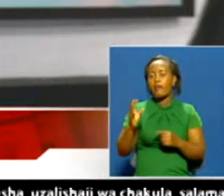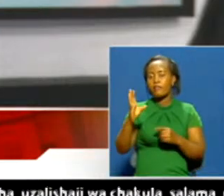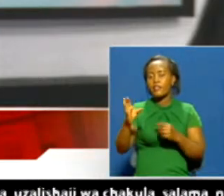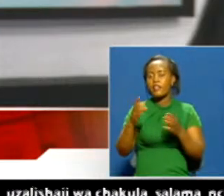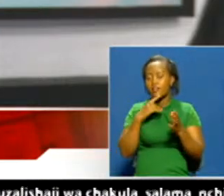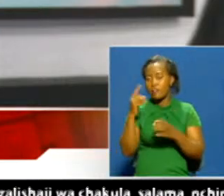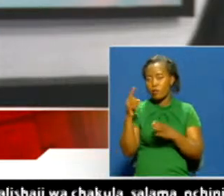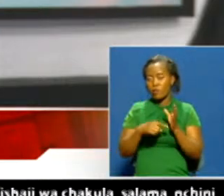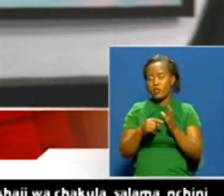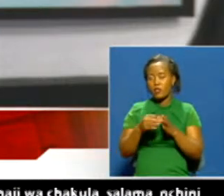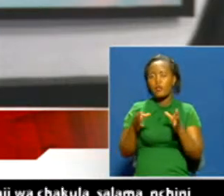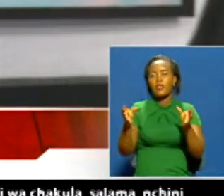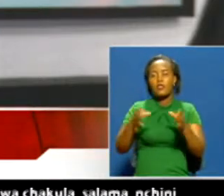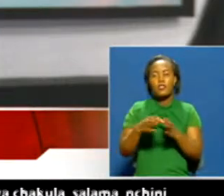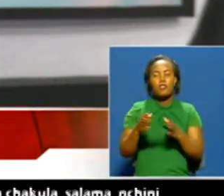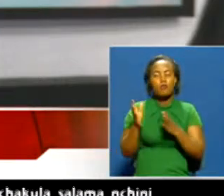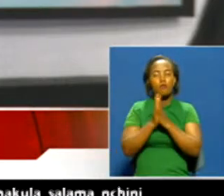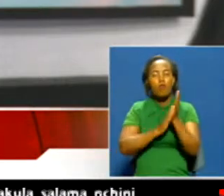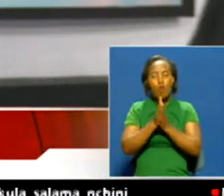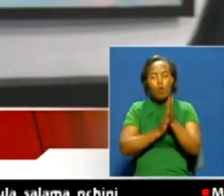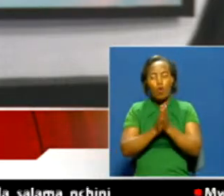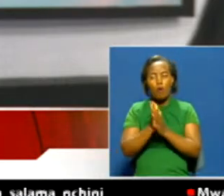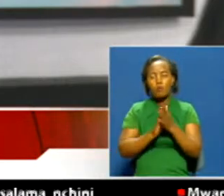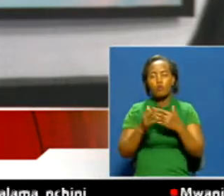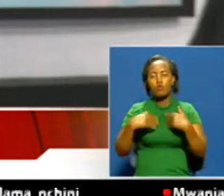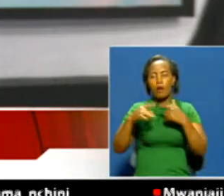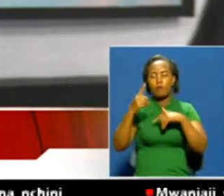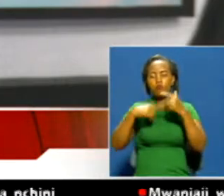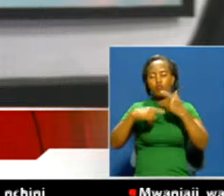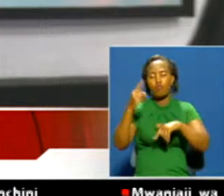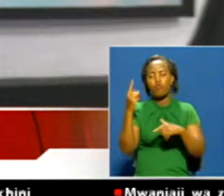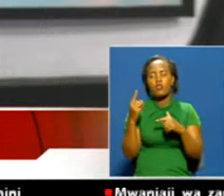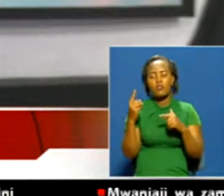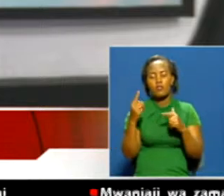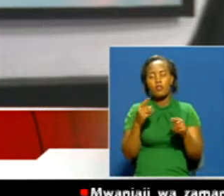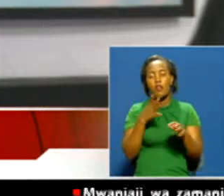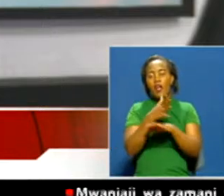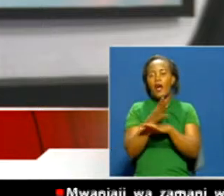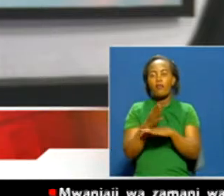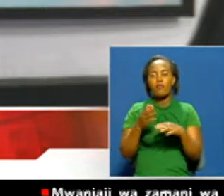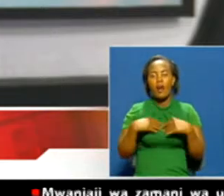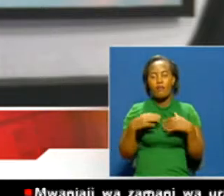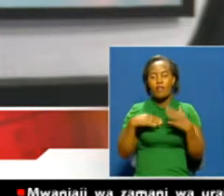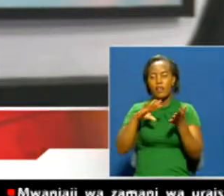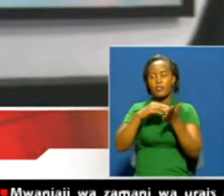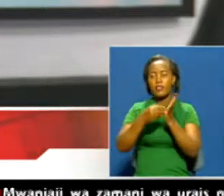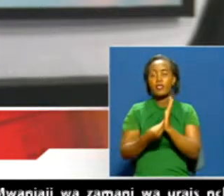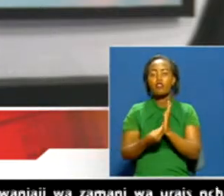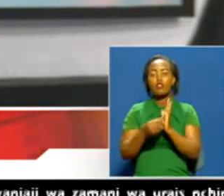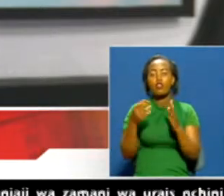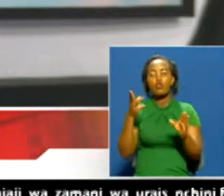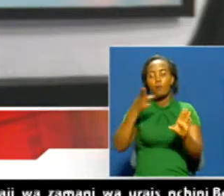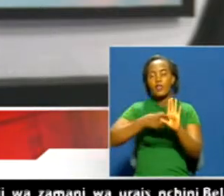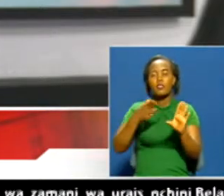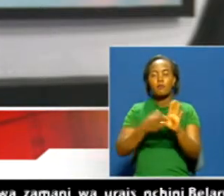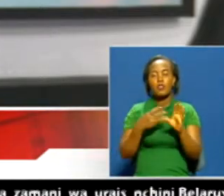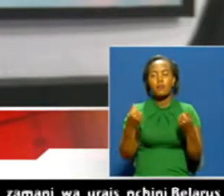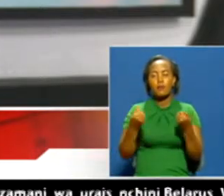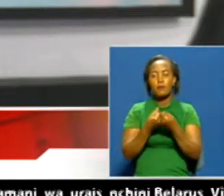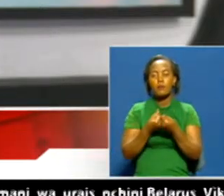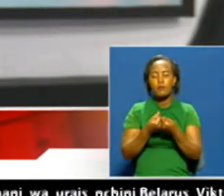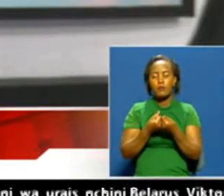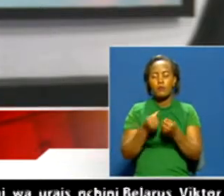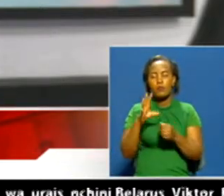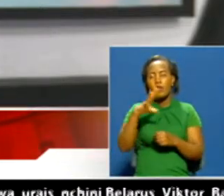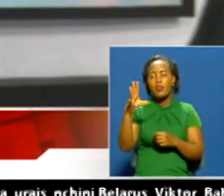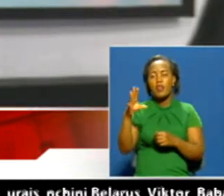kina nia ya kunyakua taji ligi kuu ya soka humu nchini licha ya kujipatia tiketi ya kushiriki katika ligi ya klabu bingwa barani Afrika